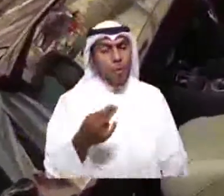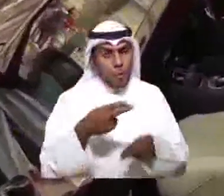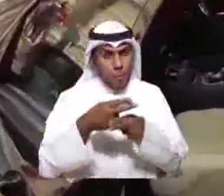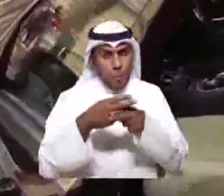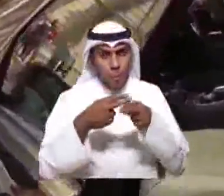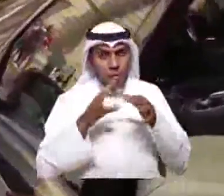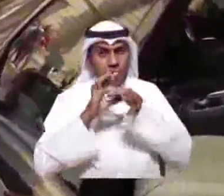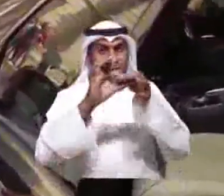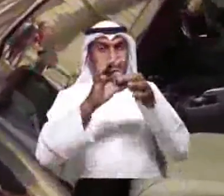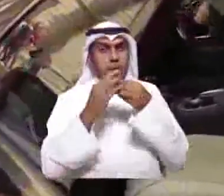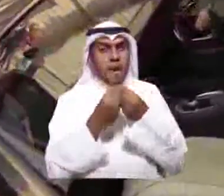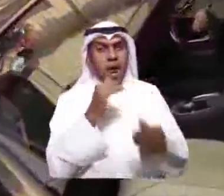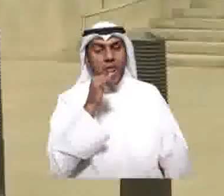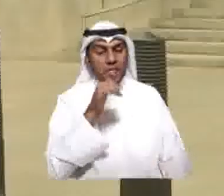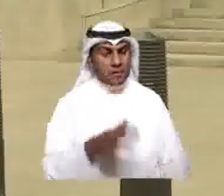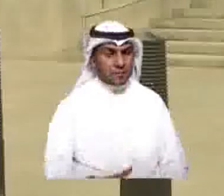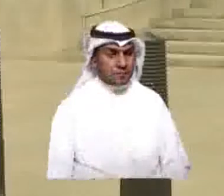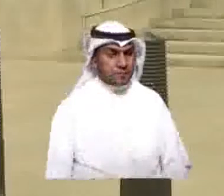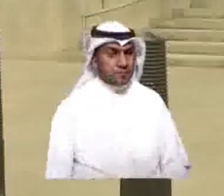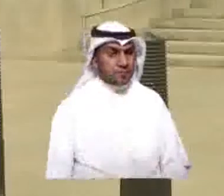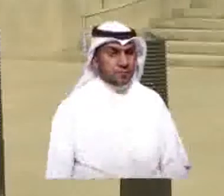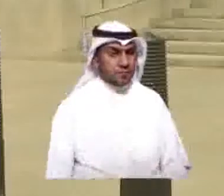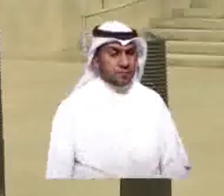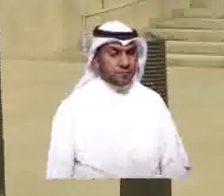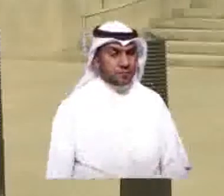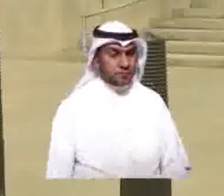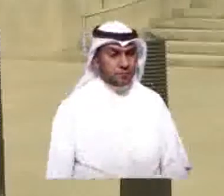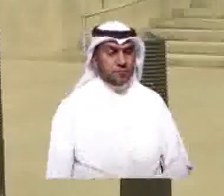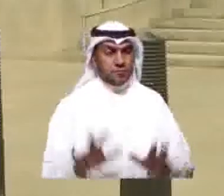العلاقات بين البلدين. جمال شاهين،